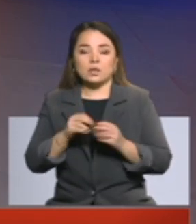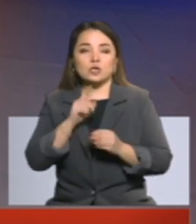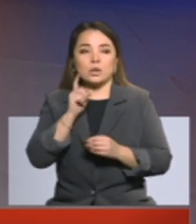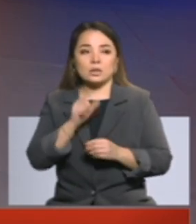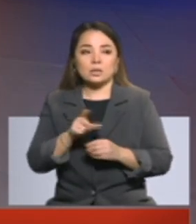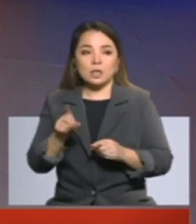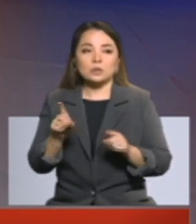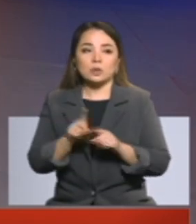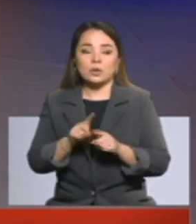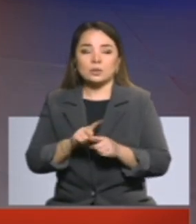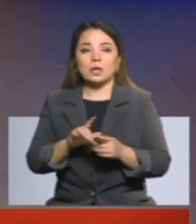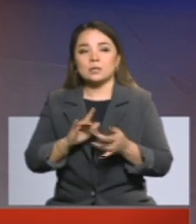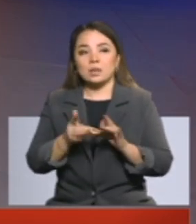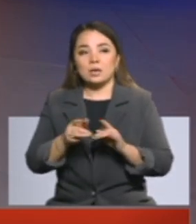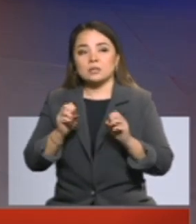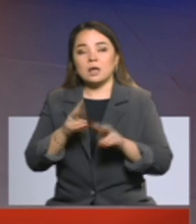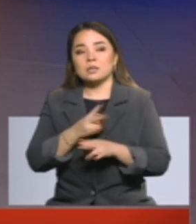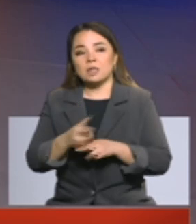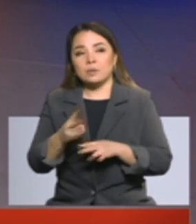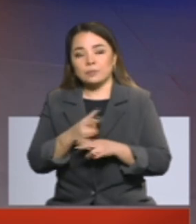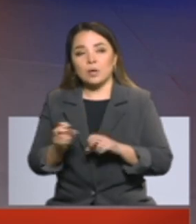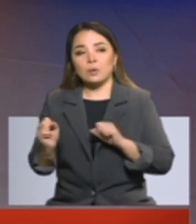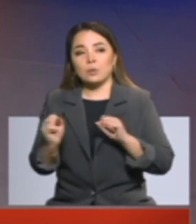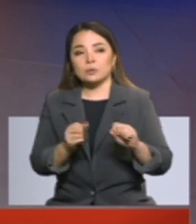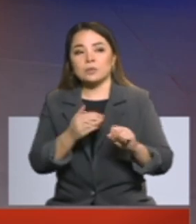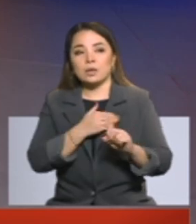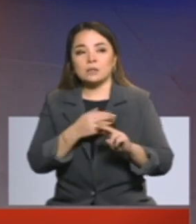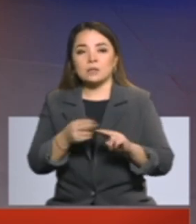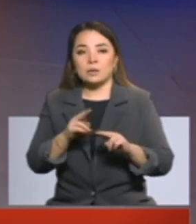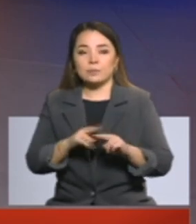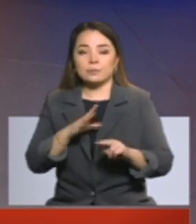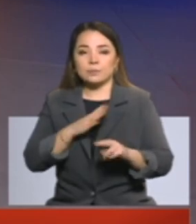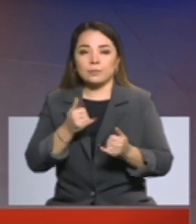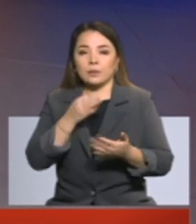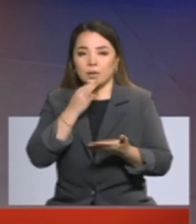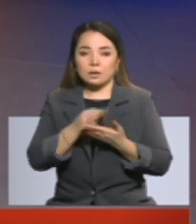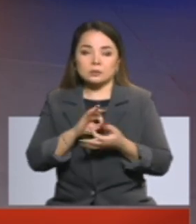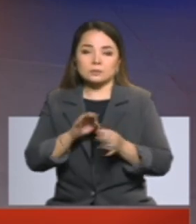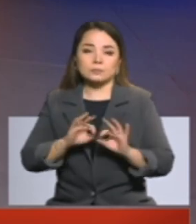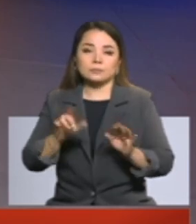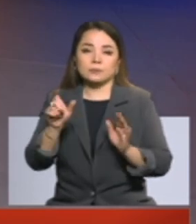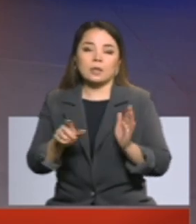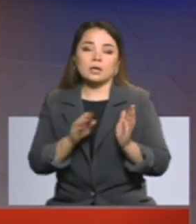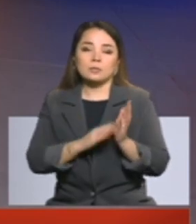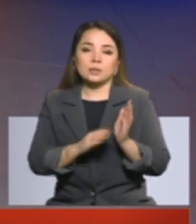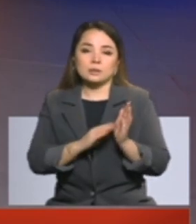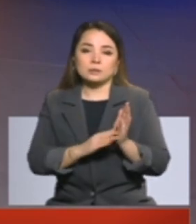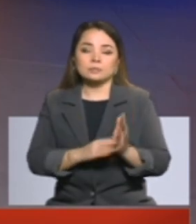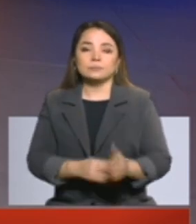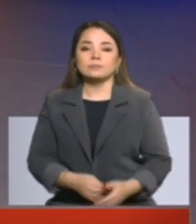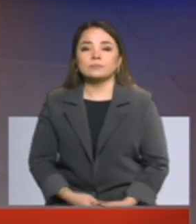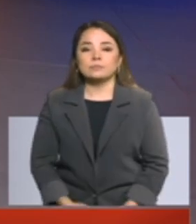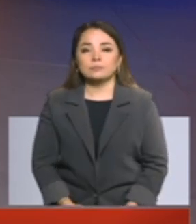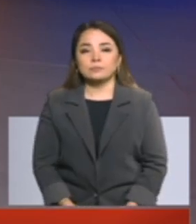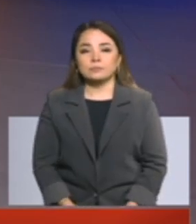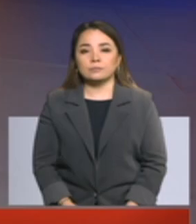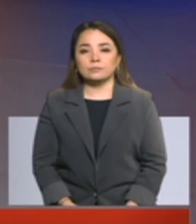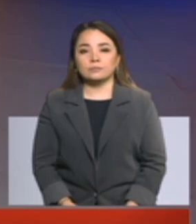жеткіншектерді ғаламтордағы зиянды контенттен қорғағысы келеді. Тұманды Альбиондағы тілшіміз Марина Бекенова